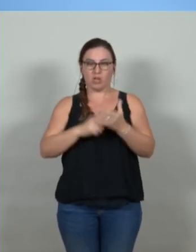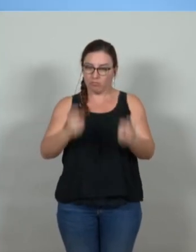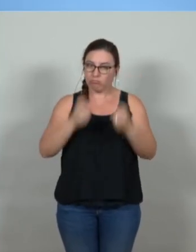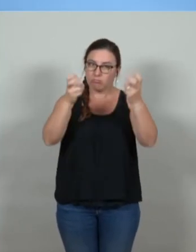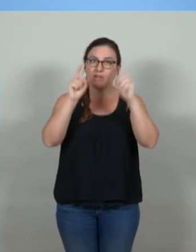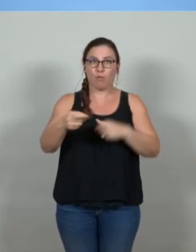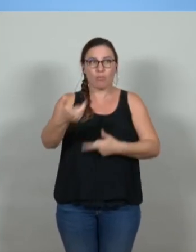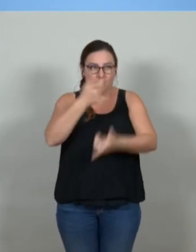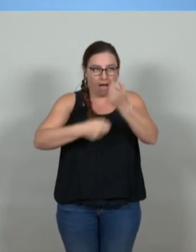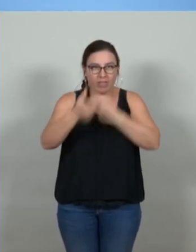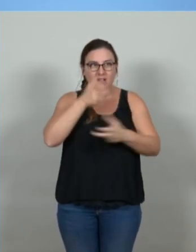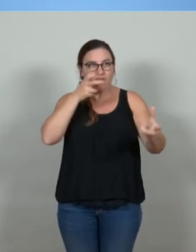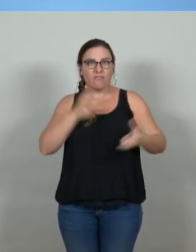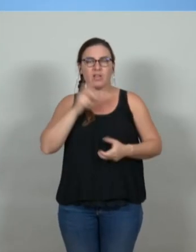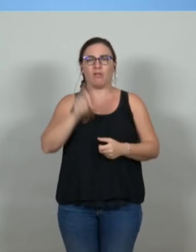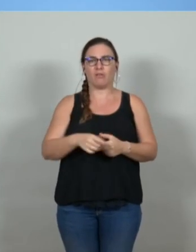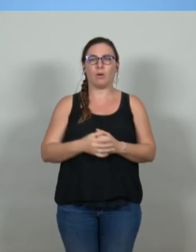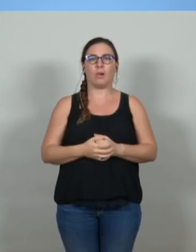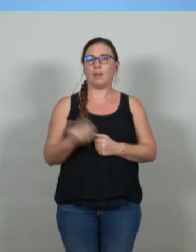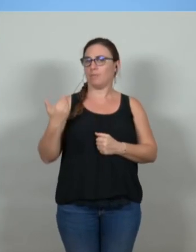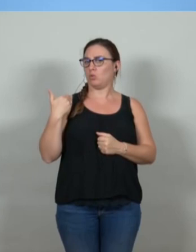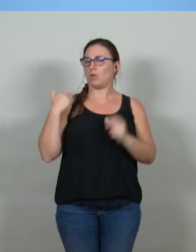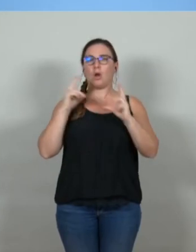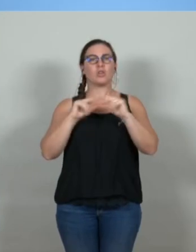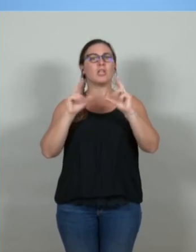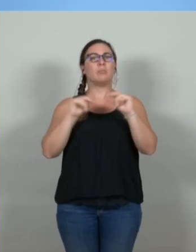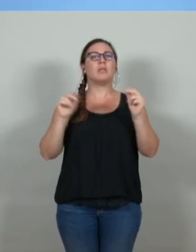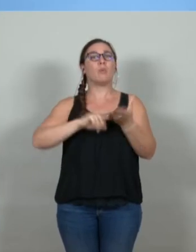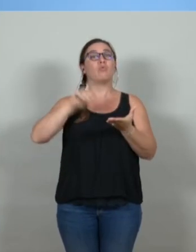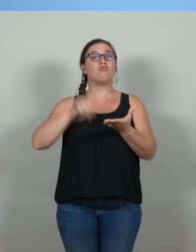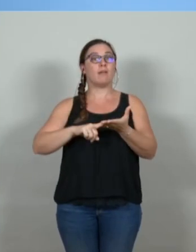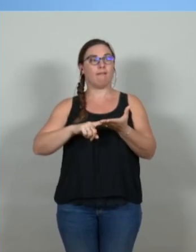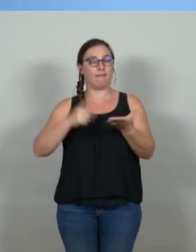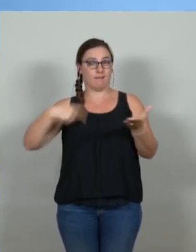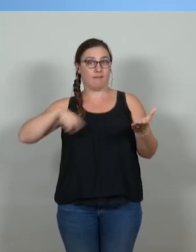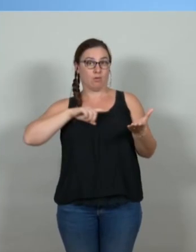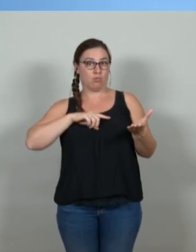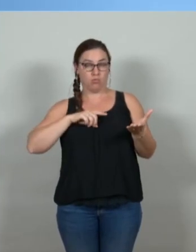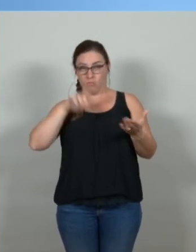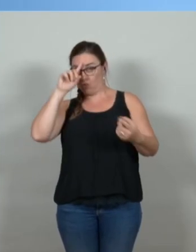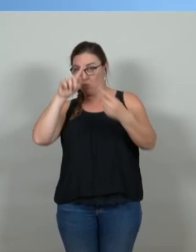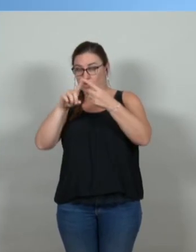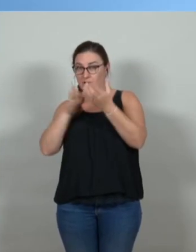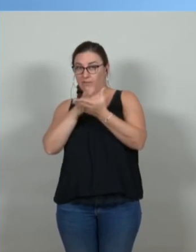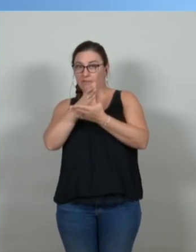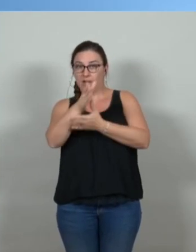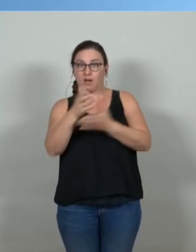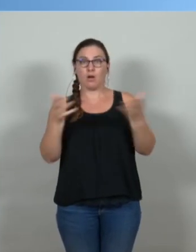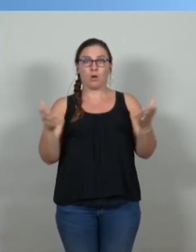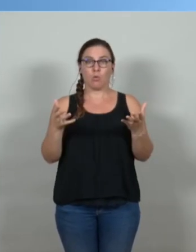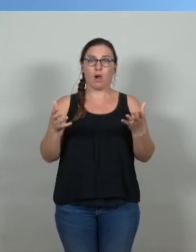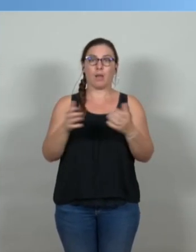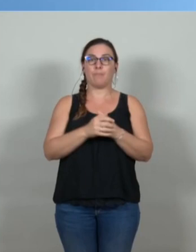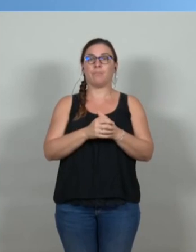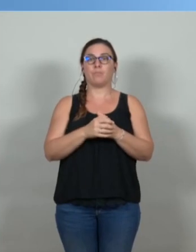d'attractivité mais comme je l'ai dit tout à l'heure sur le budget nous sommes nous dans la perspective de l'alternative à Grenoble